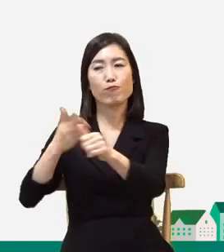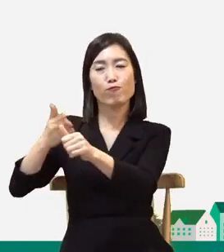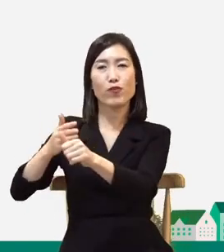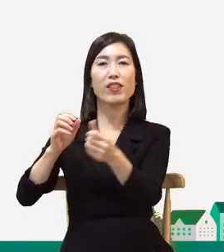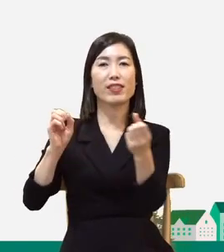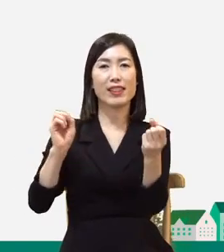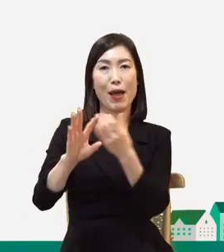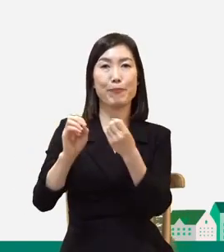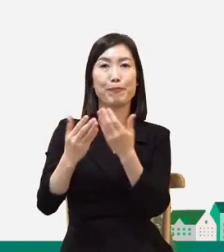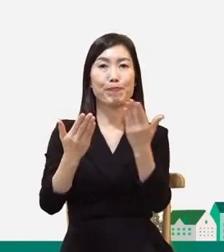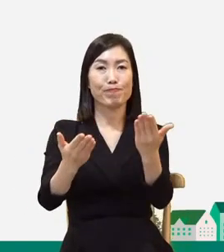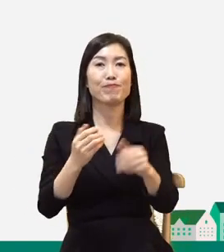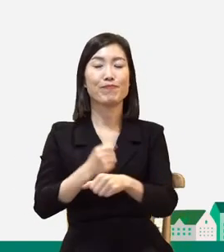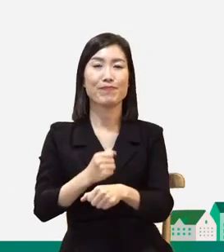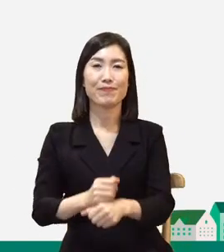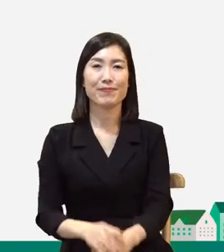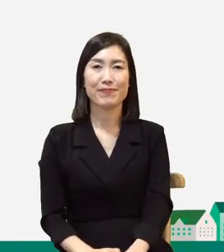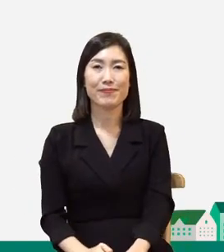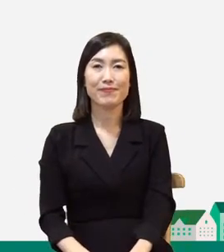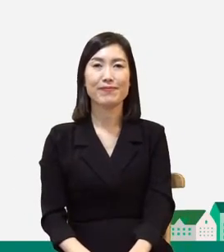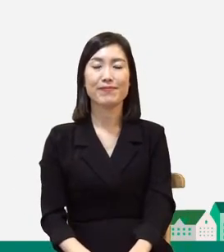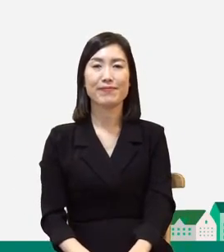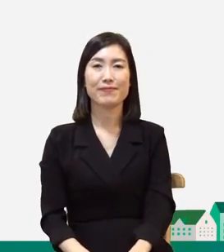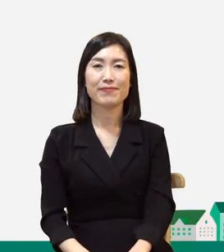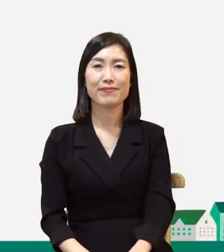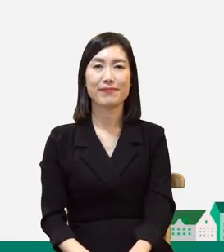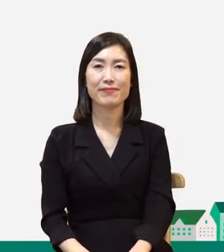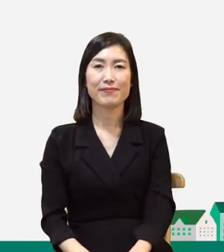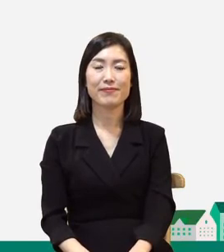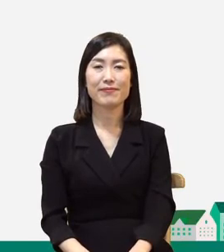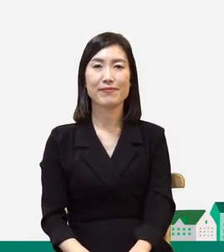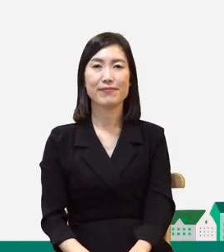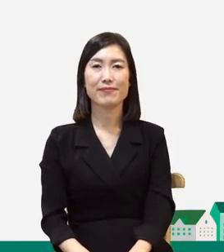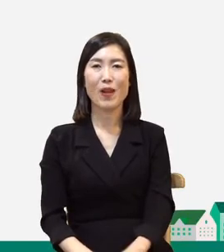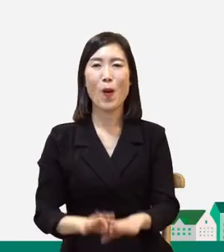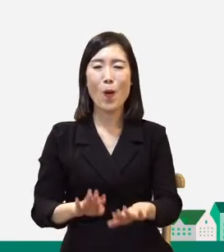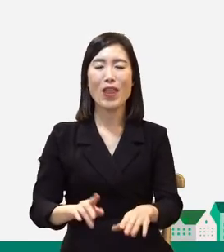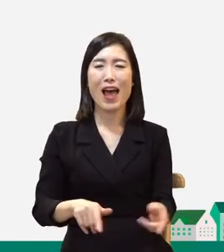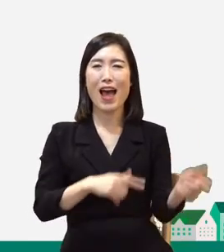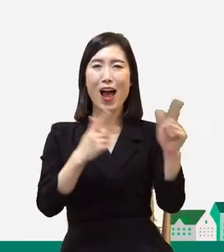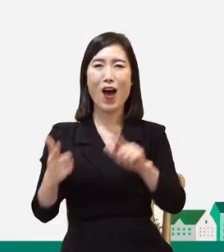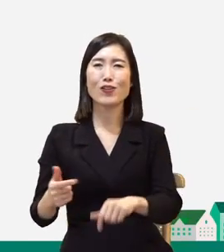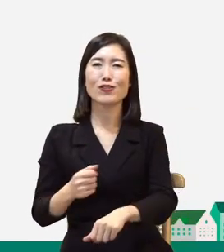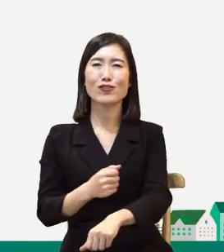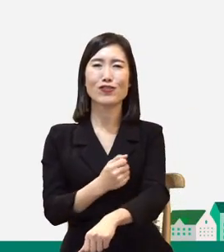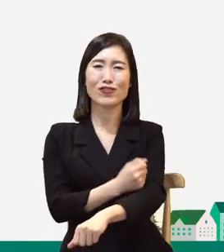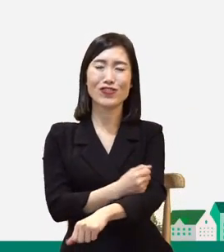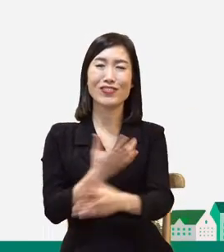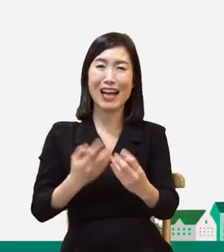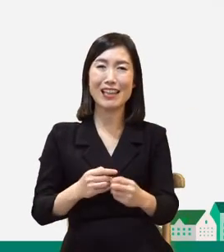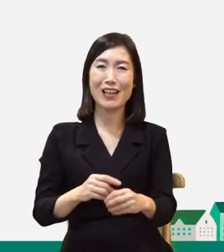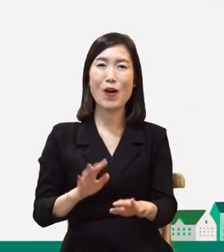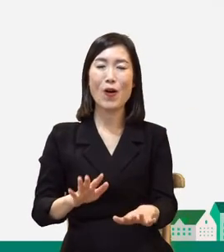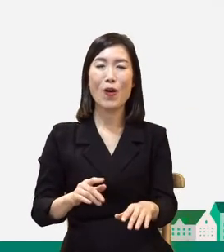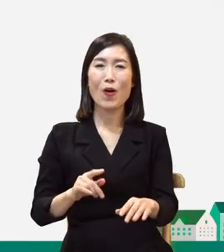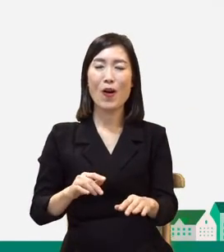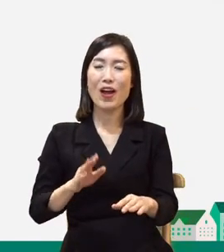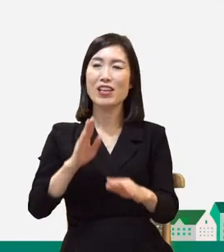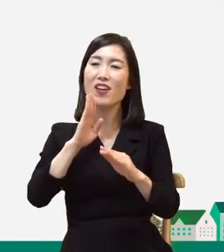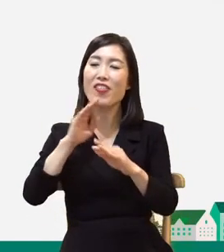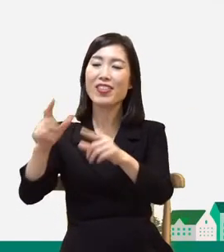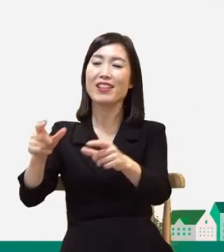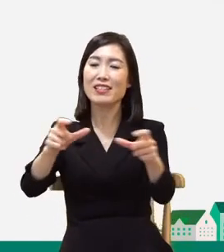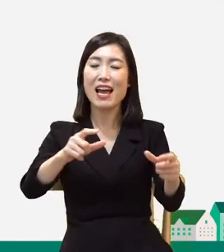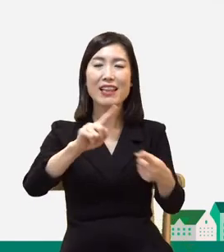부탁드려가지고 꼭 답변을 달 수 있도록 그렇게 노력하겠습니다. 여러분 오늘 긴 시간 벌써 한 3시간 동안 우리가 현장 이야기를